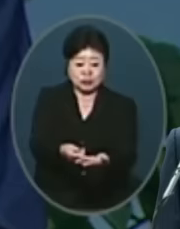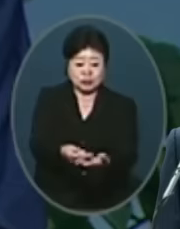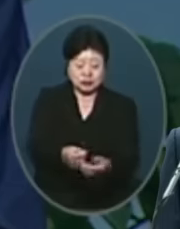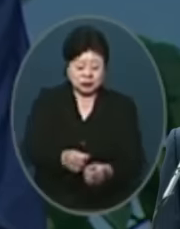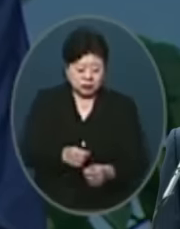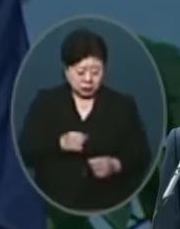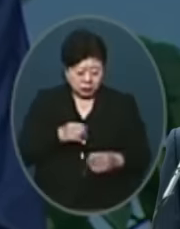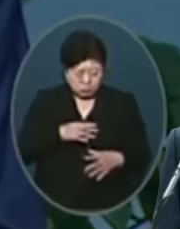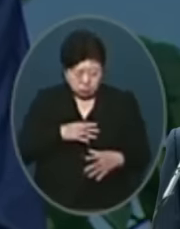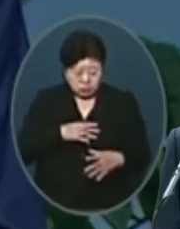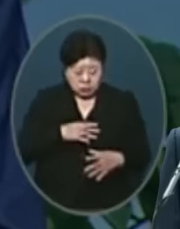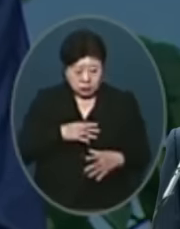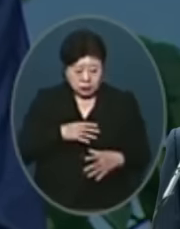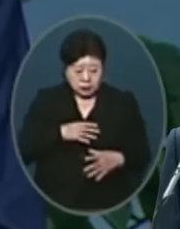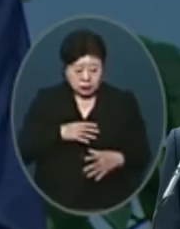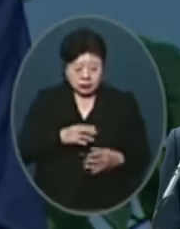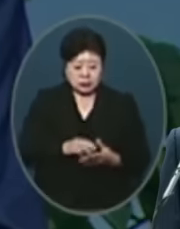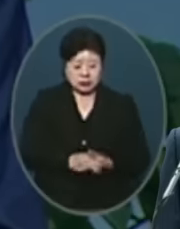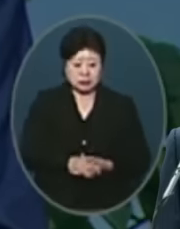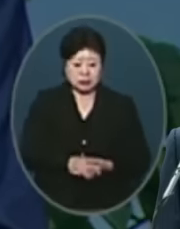절절 매고 있어요.